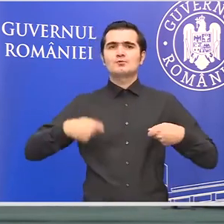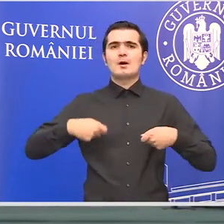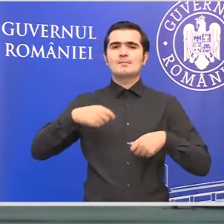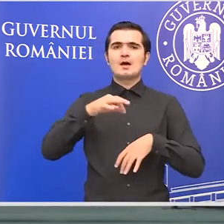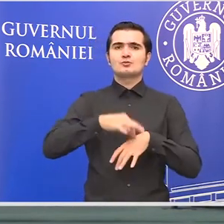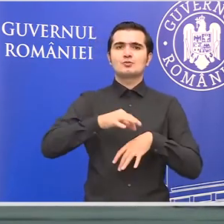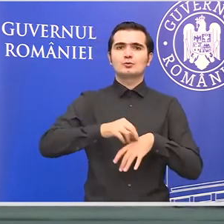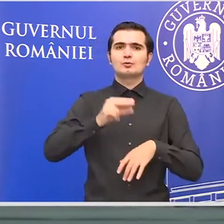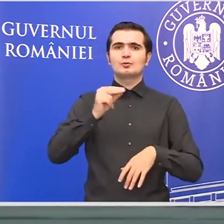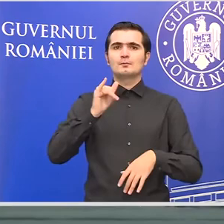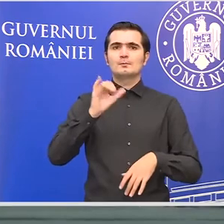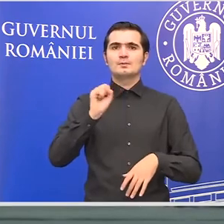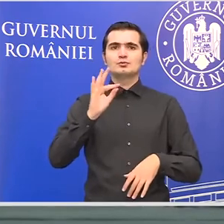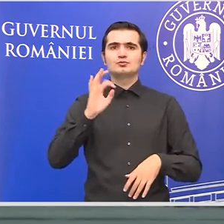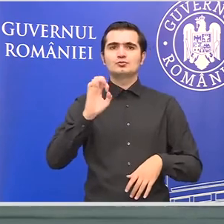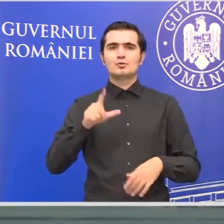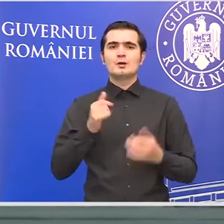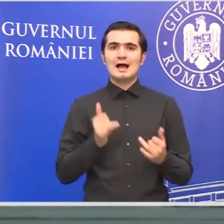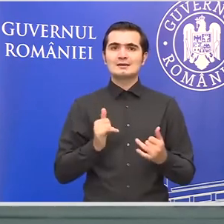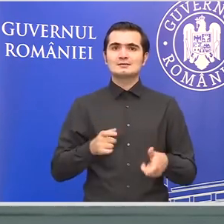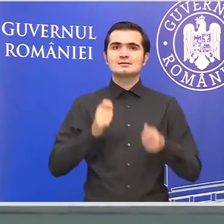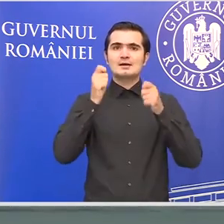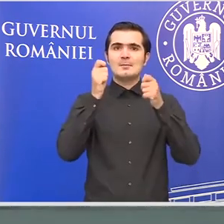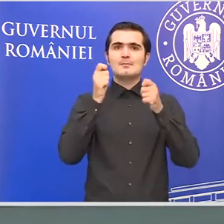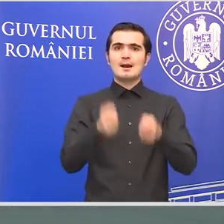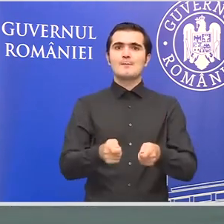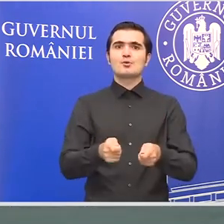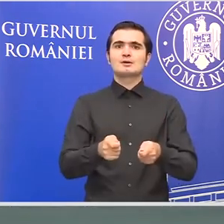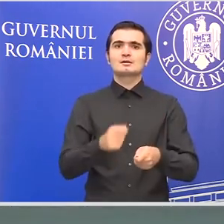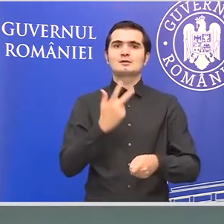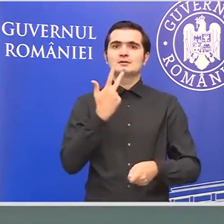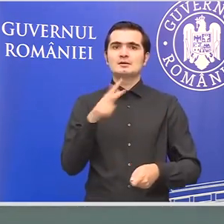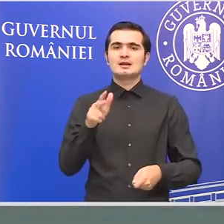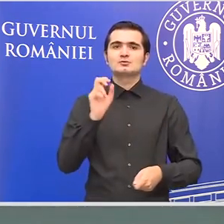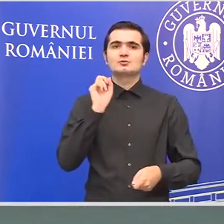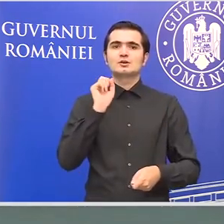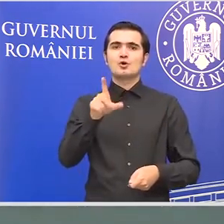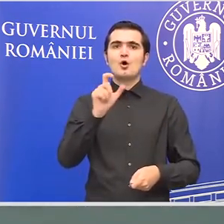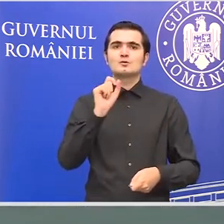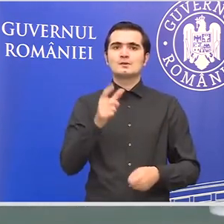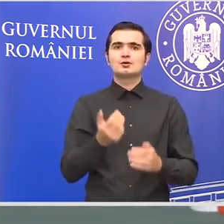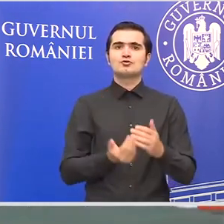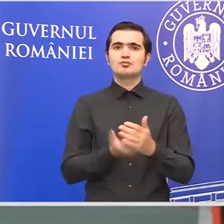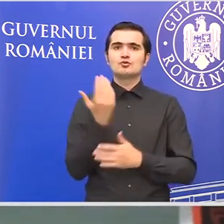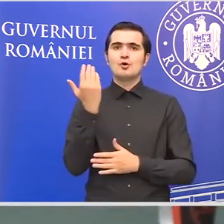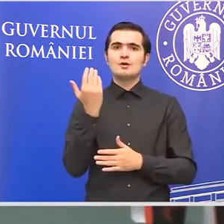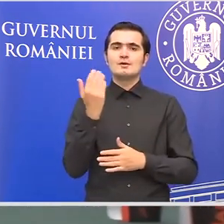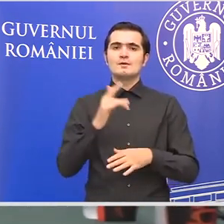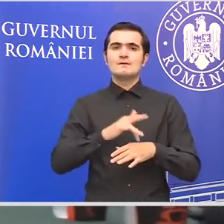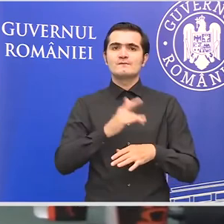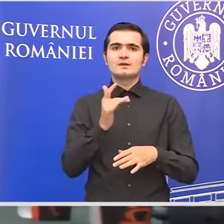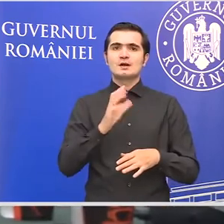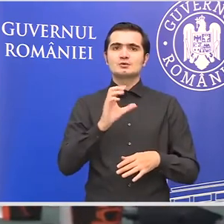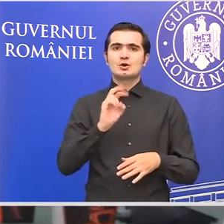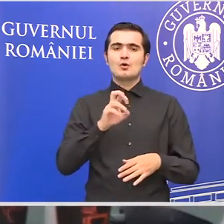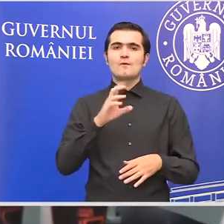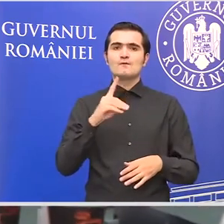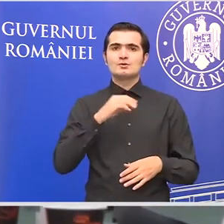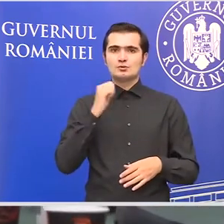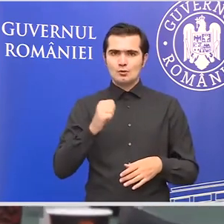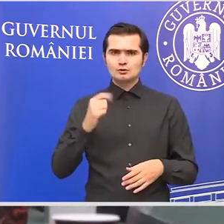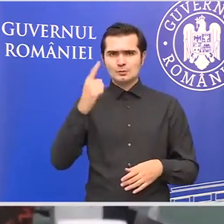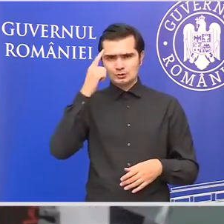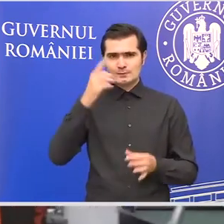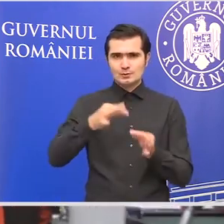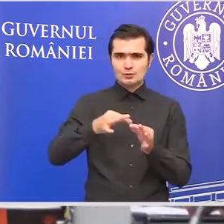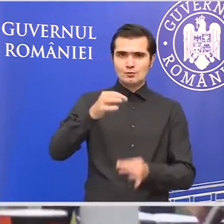Pistol. Astăzi au fost raportate 312 noi cazuri de COVID-19. Având în vedere că tulpina Delta este